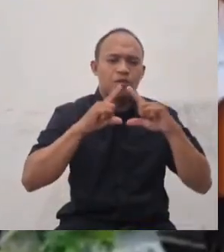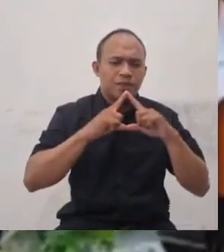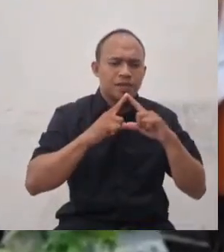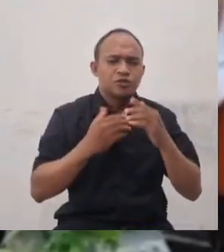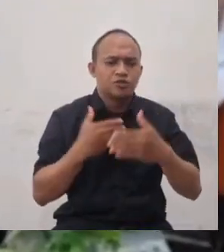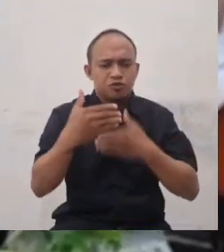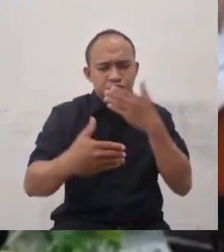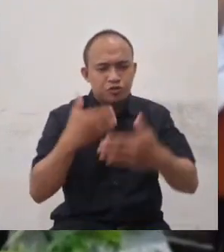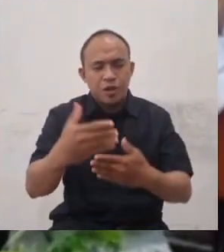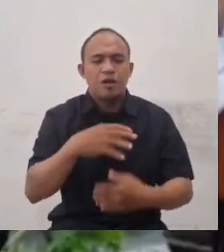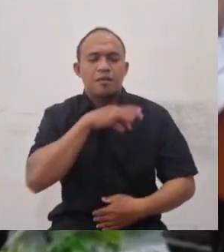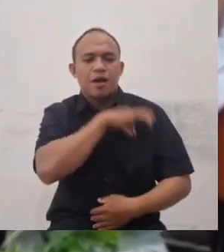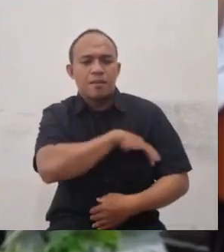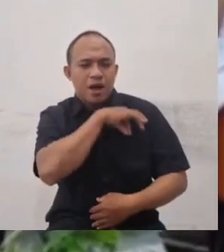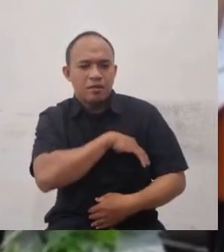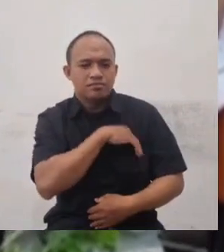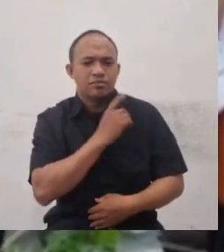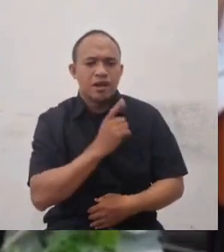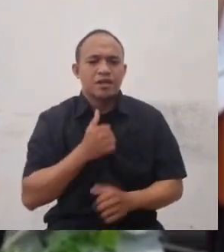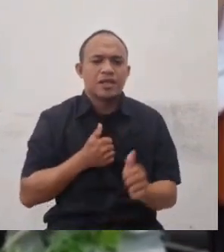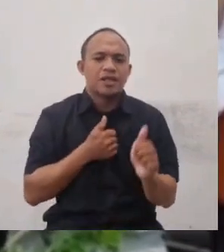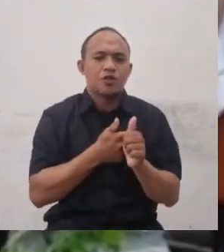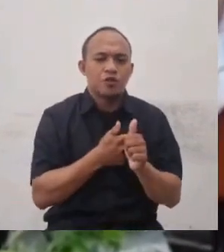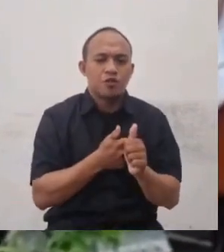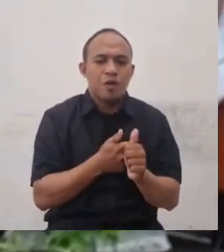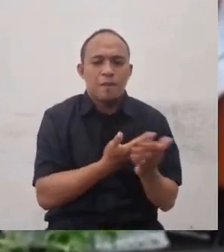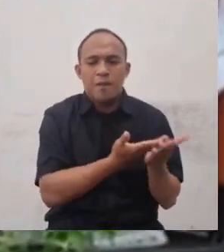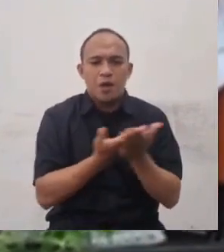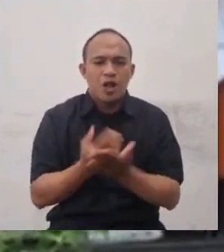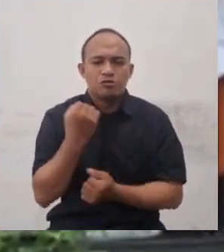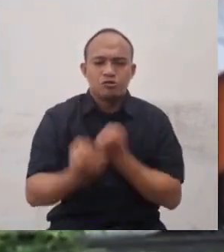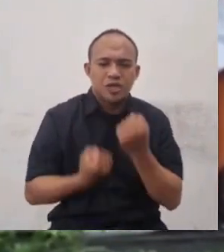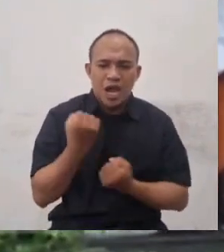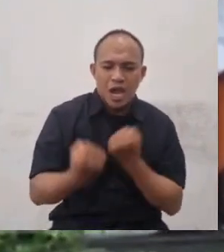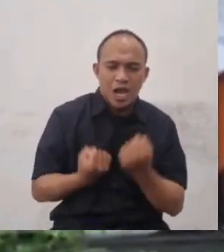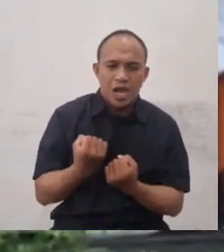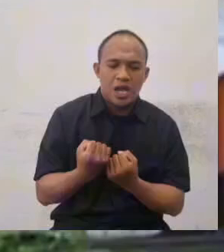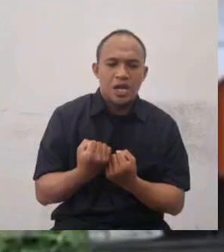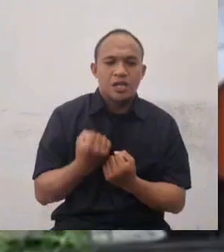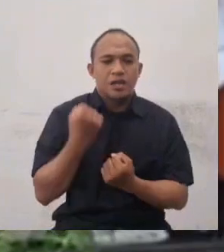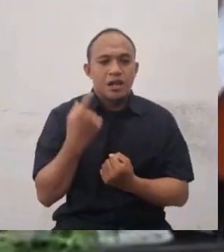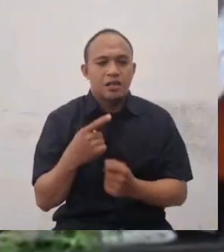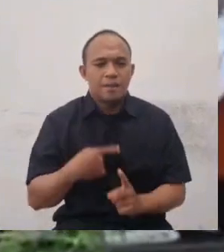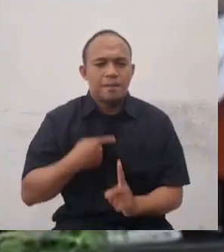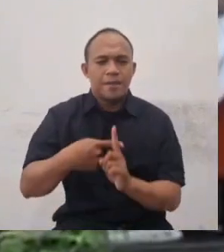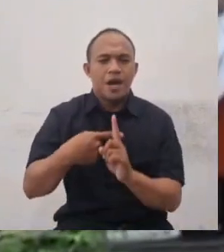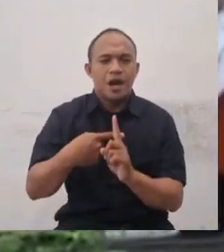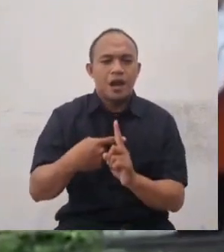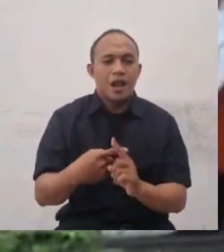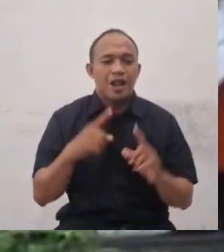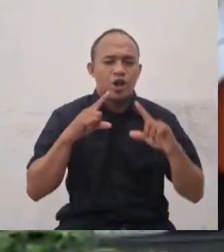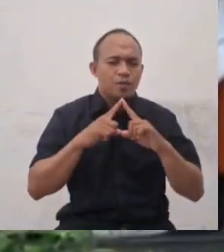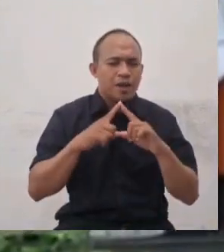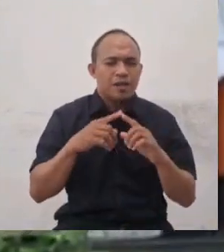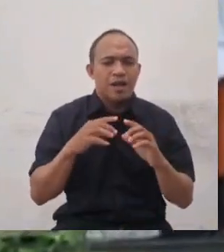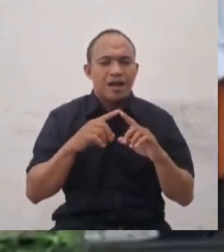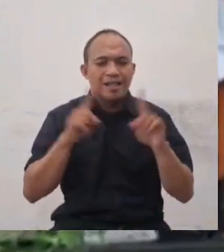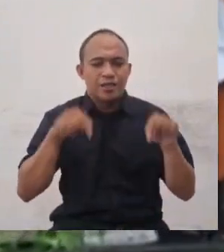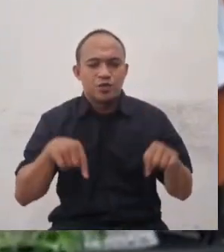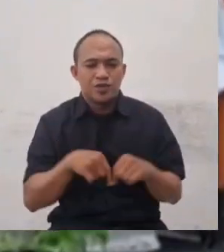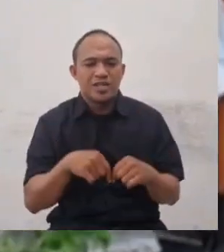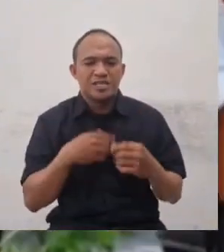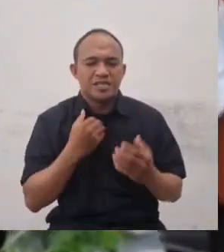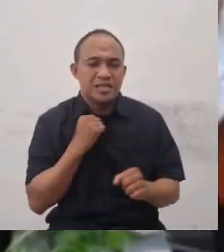terus memanfaatkan pelatihan yang telah diikuti untuk berwirausaha. Rudy menambahkan bagi alumni program